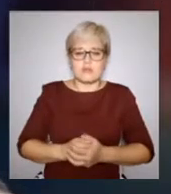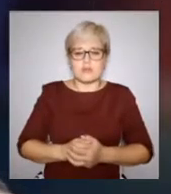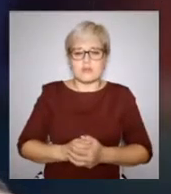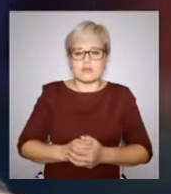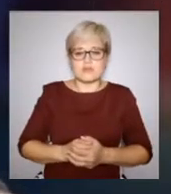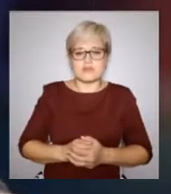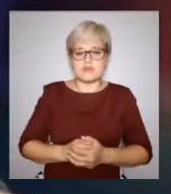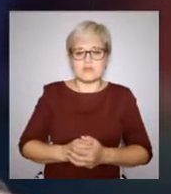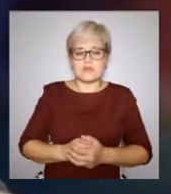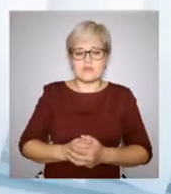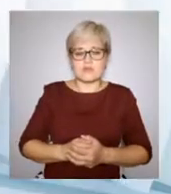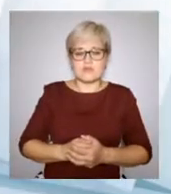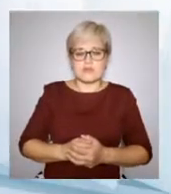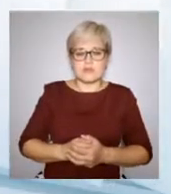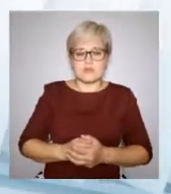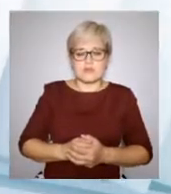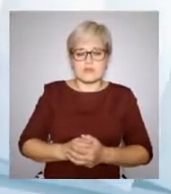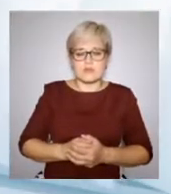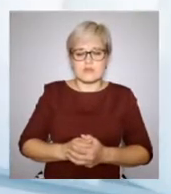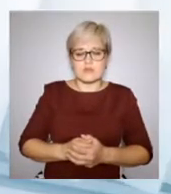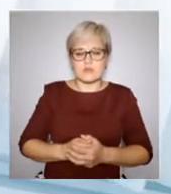в 2013 году